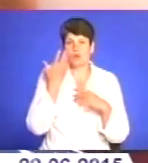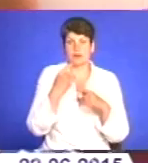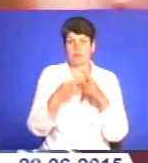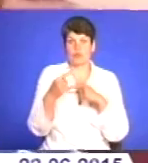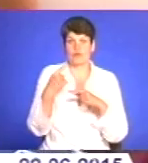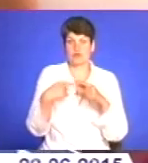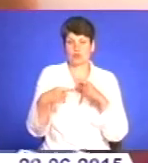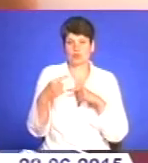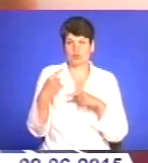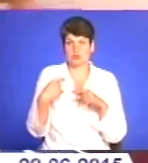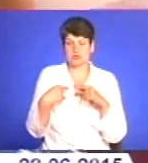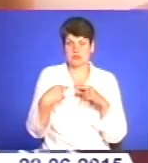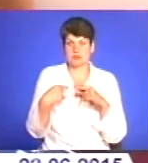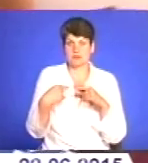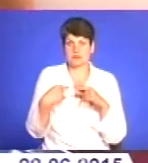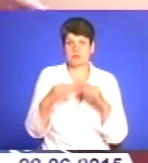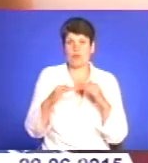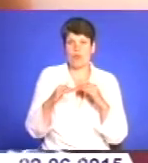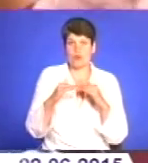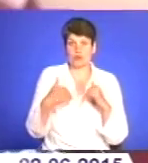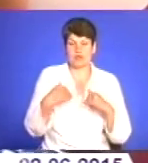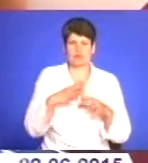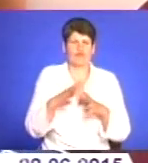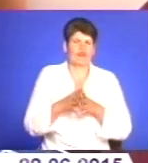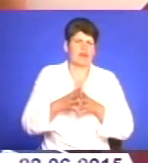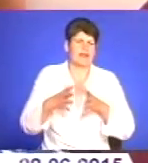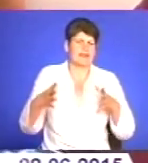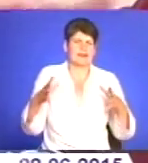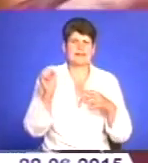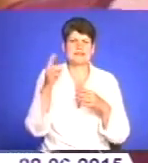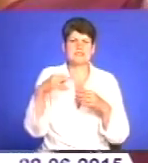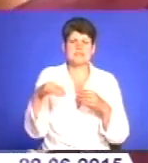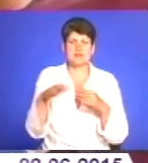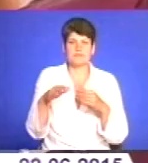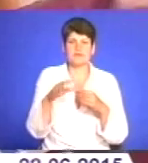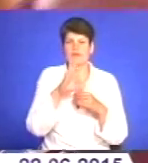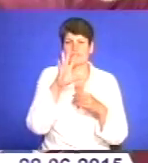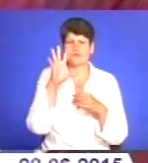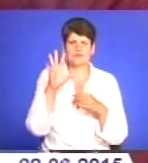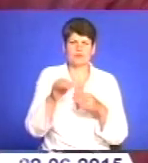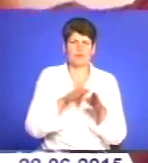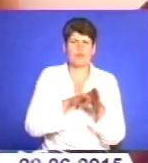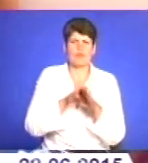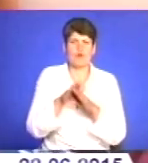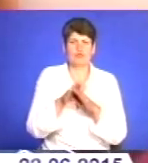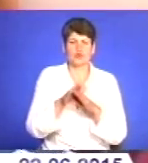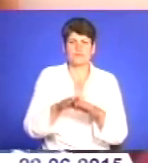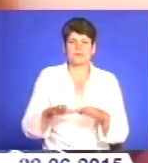з возом з поля, в нас був великий сад, 1,5 гектара. Цілий сад було німців і